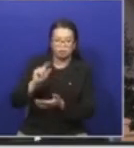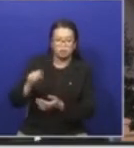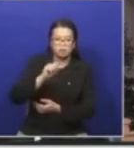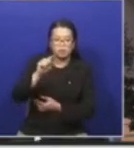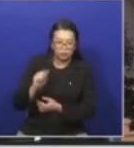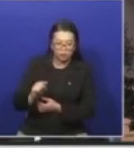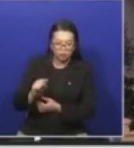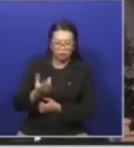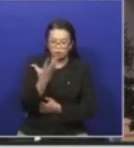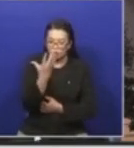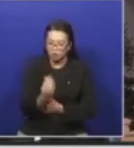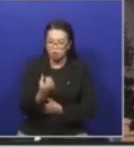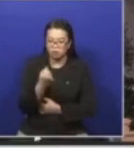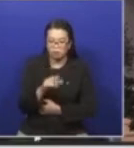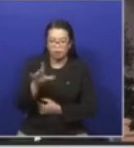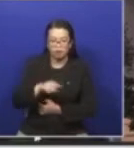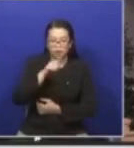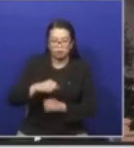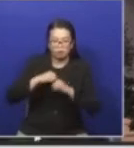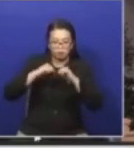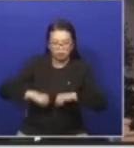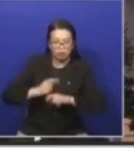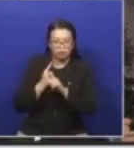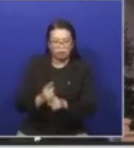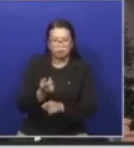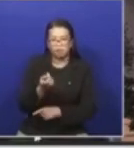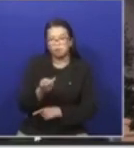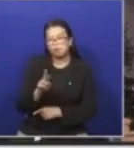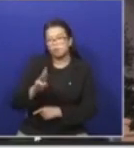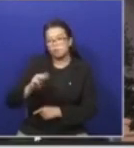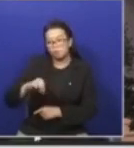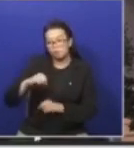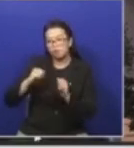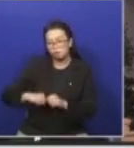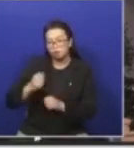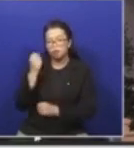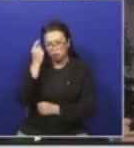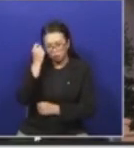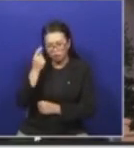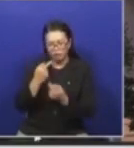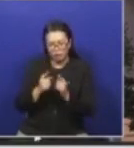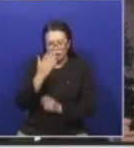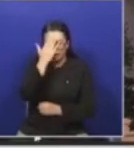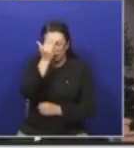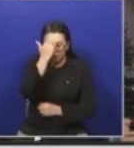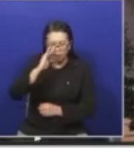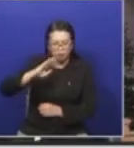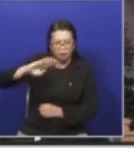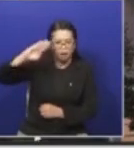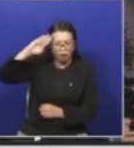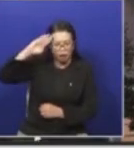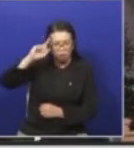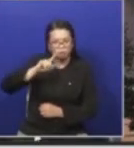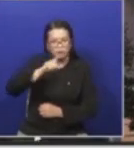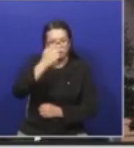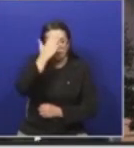าก็ไปทอนเหลือ15ตามมติครม.ที่ออกมาอันนี้เข้าใจไ ทำไมกลาโหมถึงมีสิทธิพิเศษผมต้องเรียนถามตร